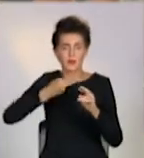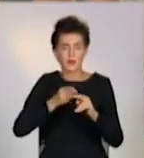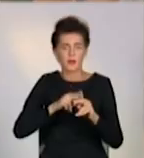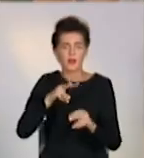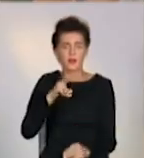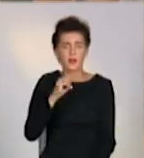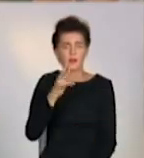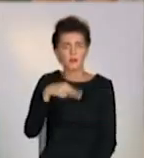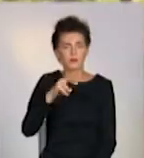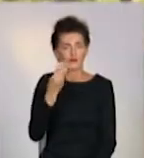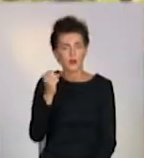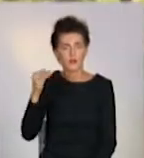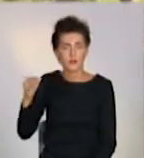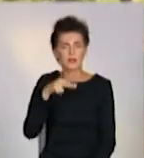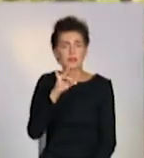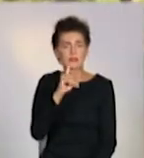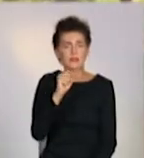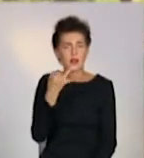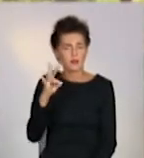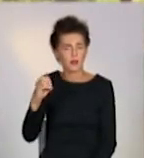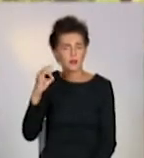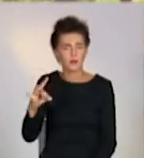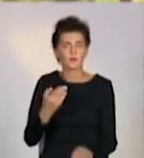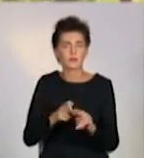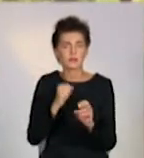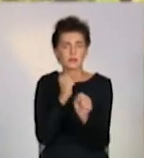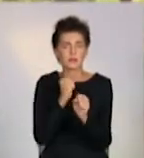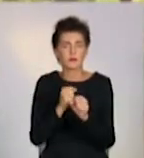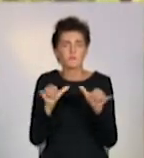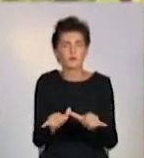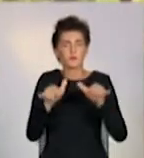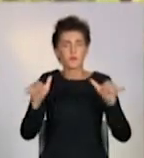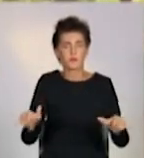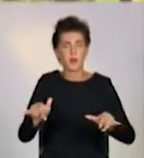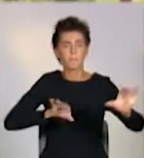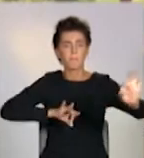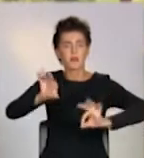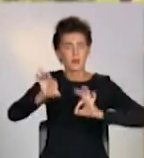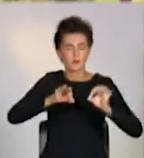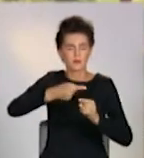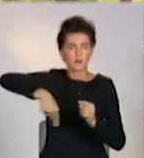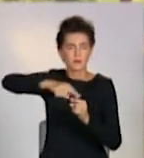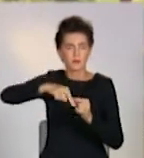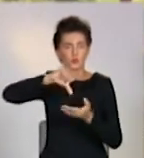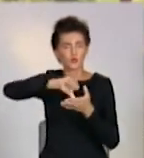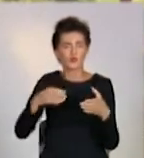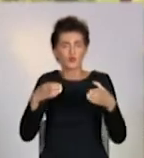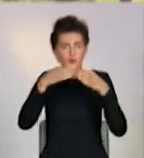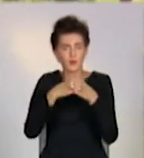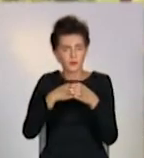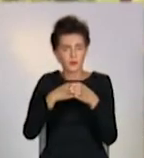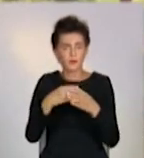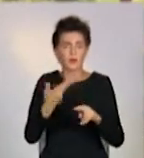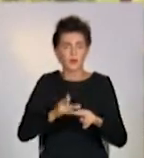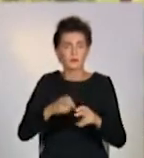Олена Павлюченко. Желательно сделать его в масштабе, то есть промерить участок, нанести его